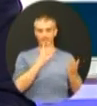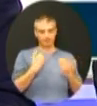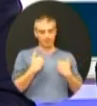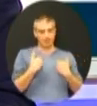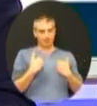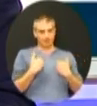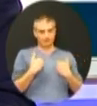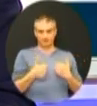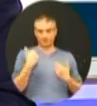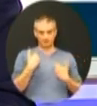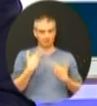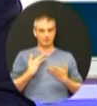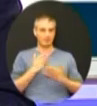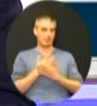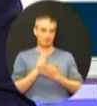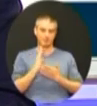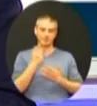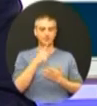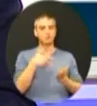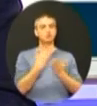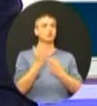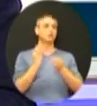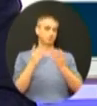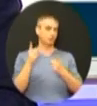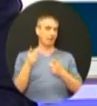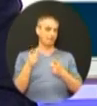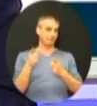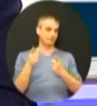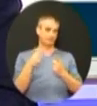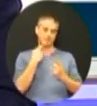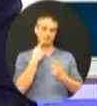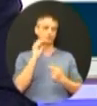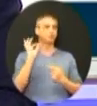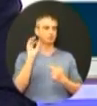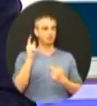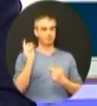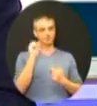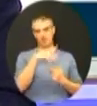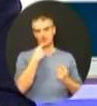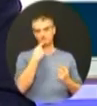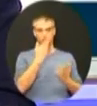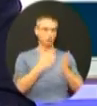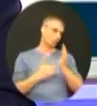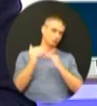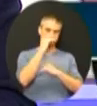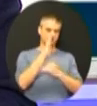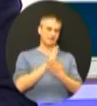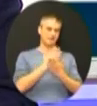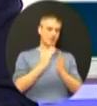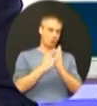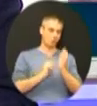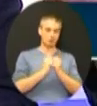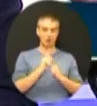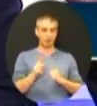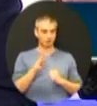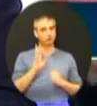אני בתור שר מקבל החלטה ועד כמה יוצאים משפטים הם אלה שהפרשנות שלהם היא גם מגיעה לפרשנות מעבר לקביעה חוקי לא